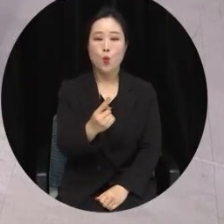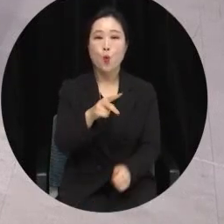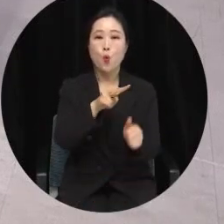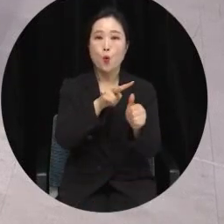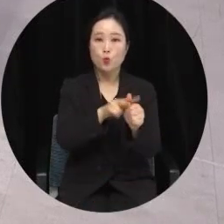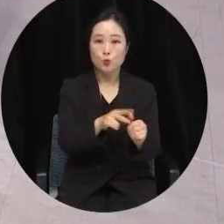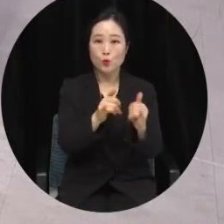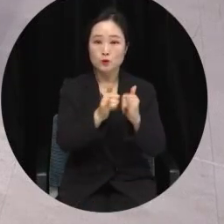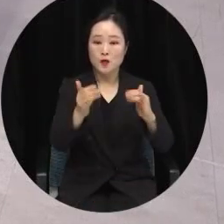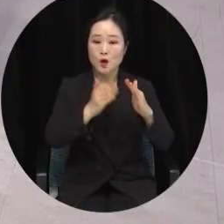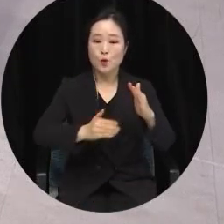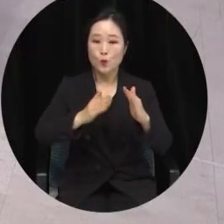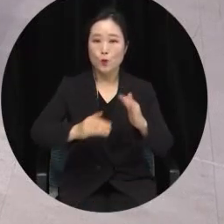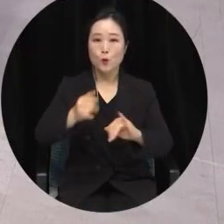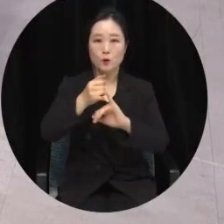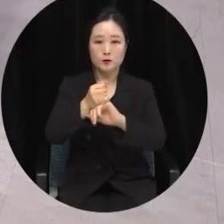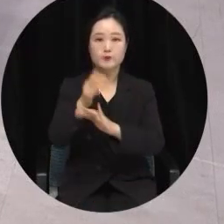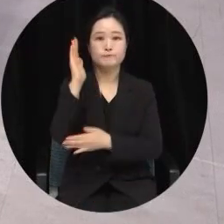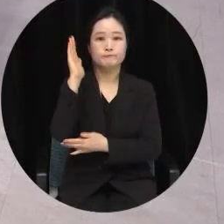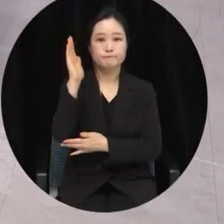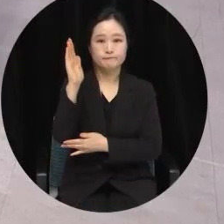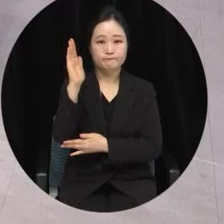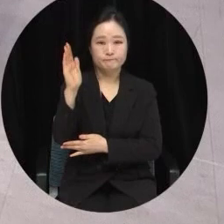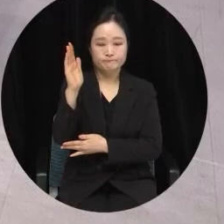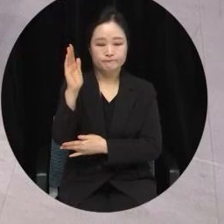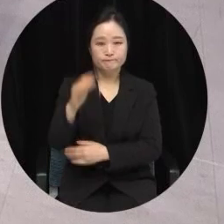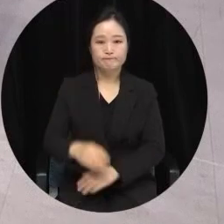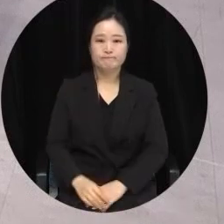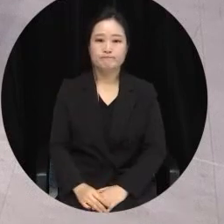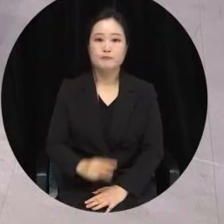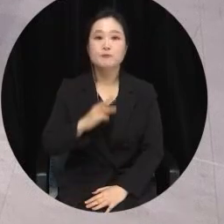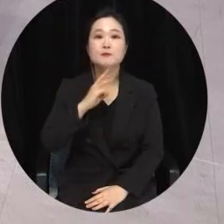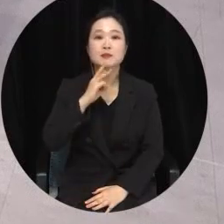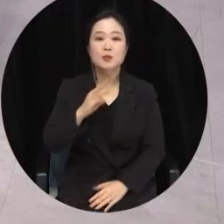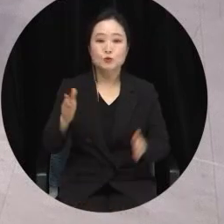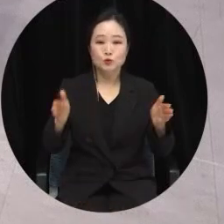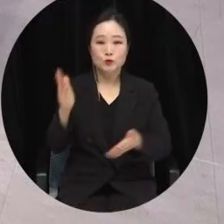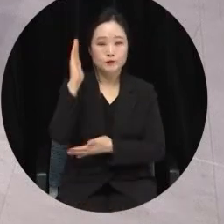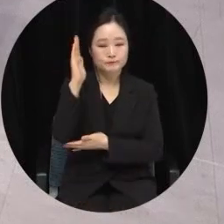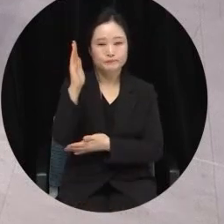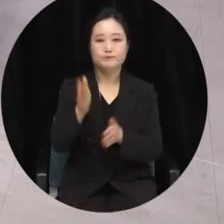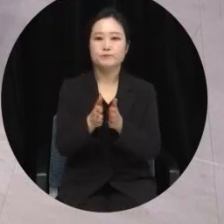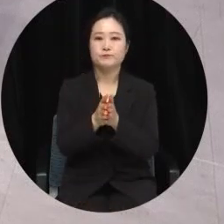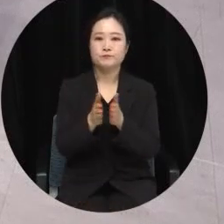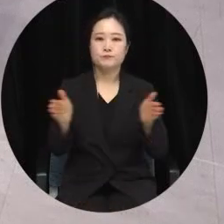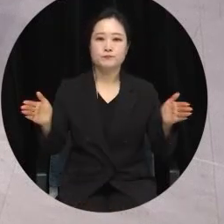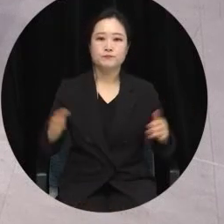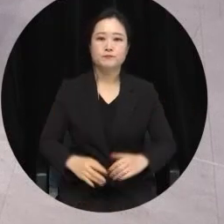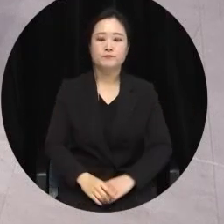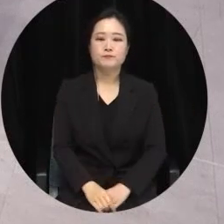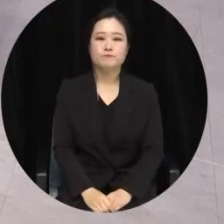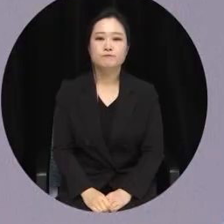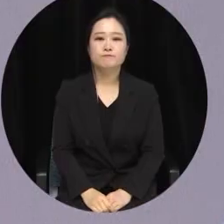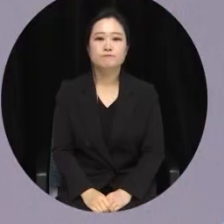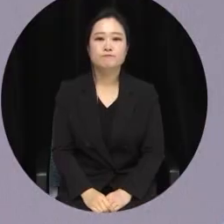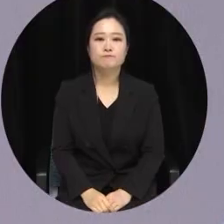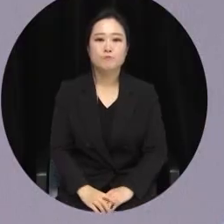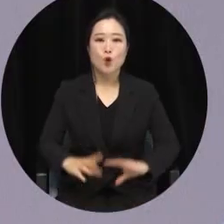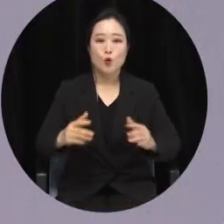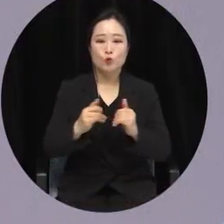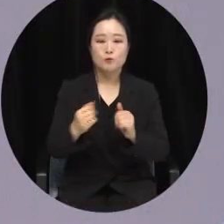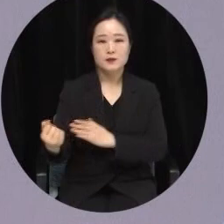공약을 들어보겠습니다. 제한 시간은 마찬가지로 3분입니다. 시작해 주시기 바랍니다. 네, 국민의힘 기호